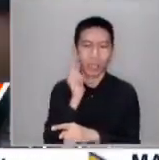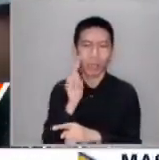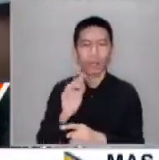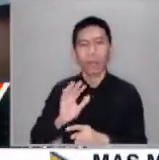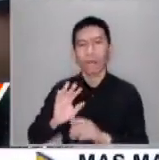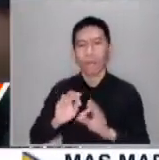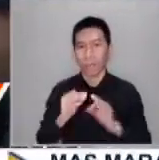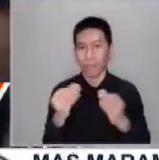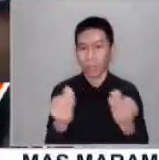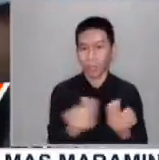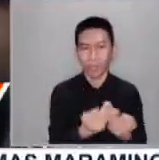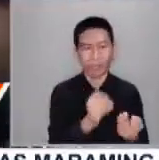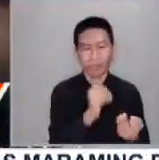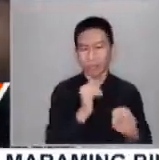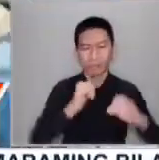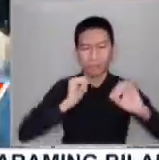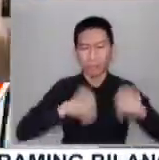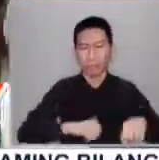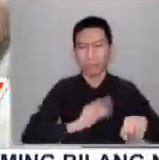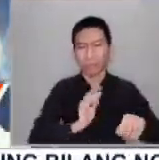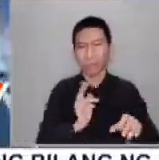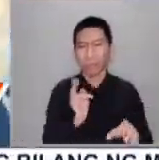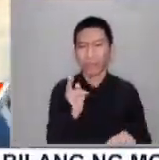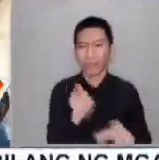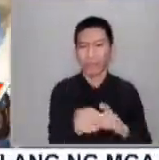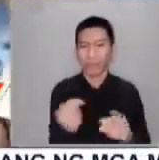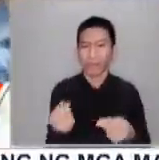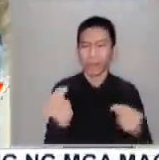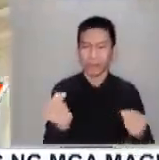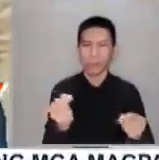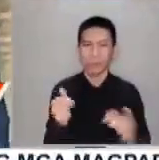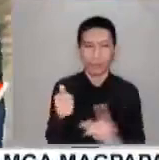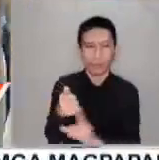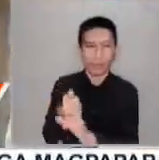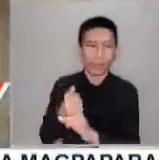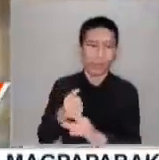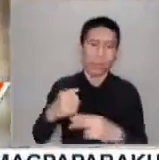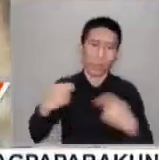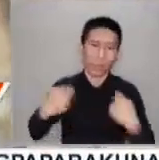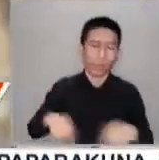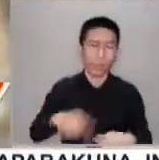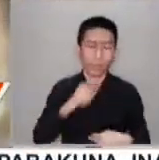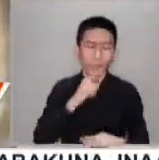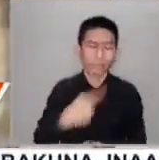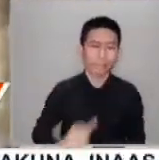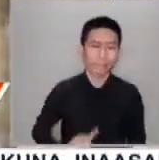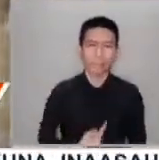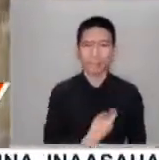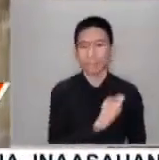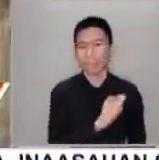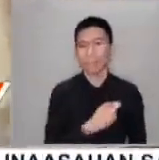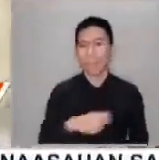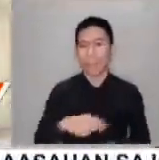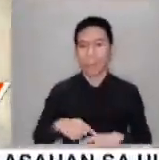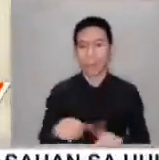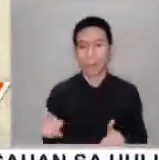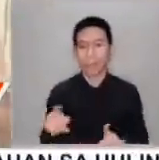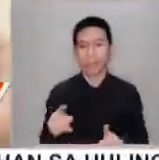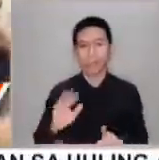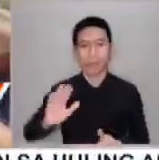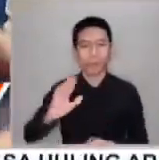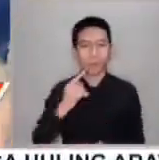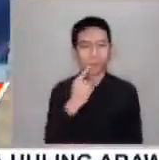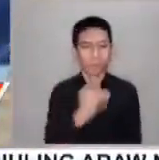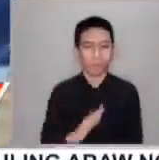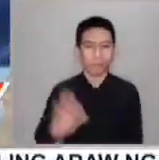kandidatura sa pagka-presidente. Tao lang din aniya siya na nasasaktan umano sa sitwasyon. Pero pagkitiyak ng mababata,